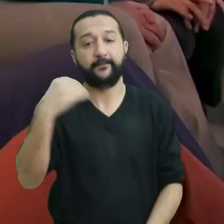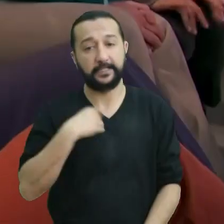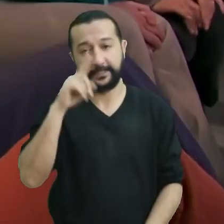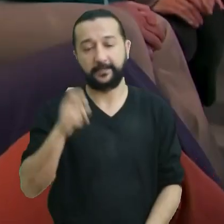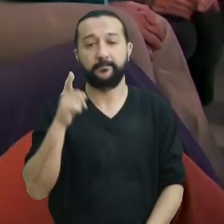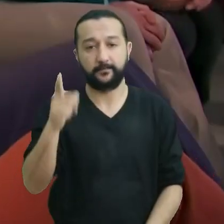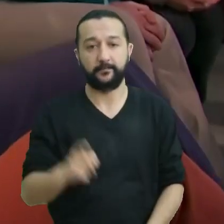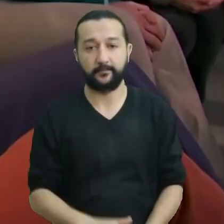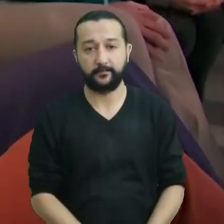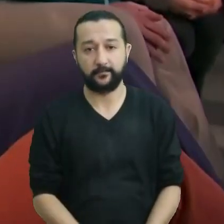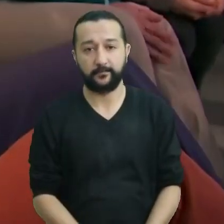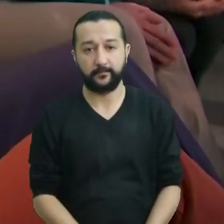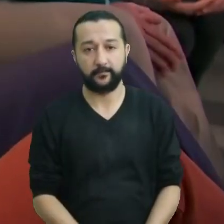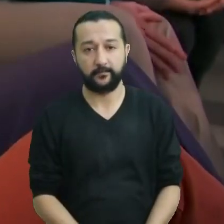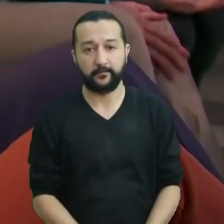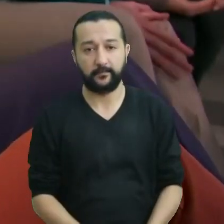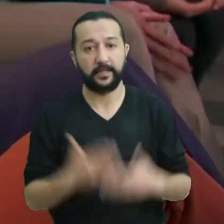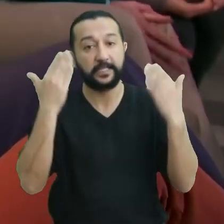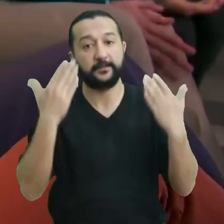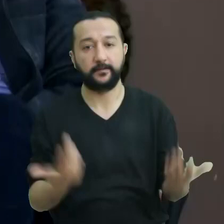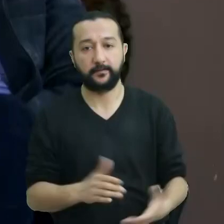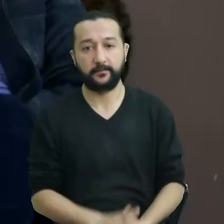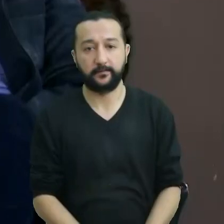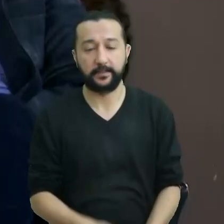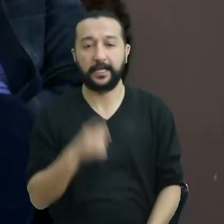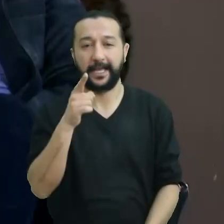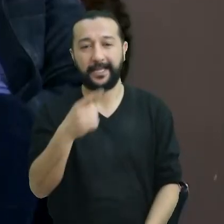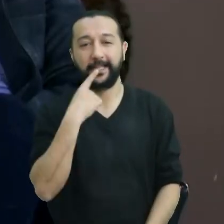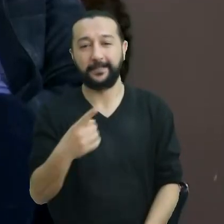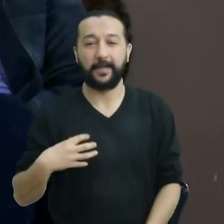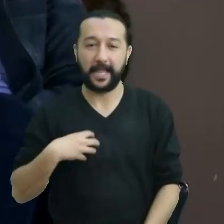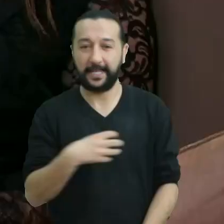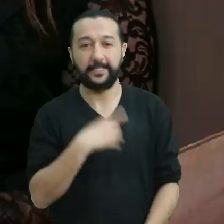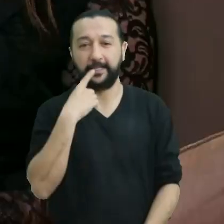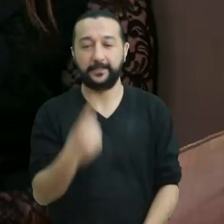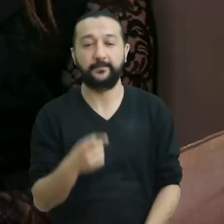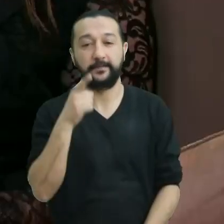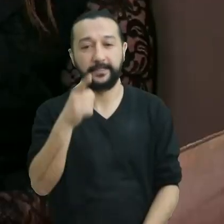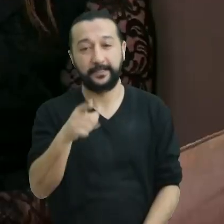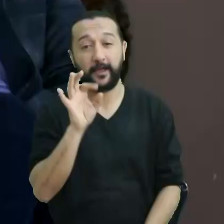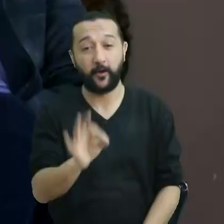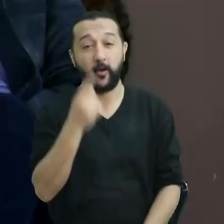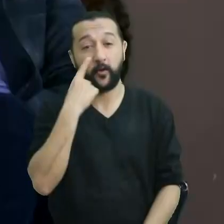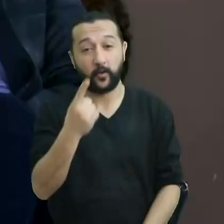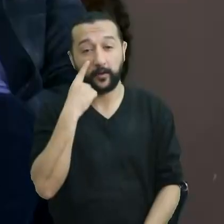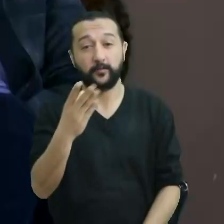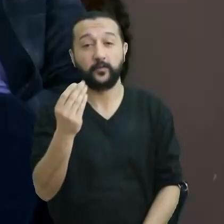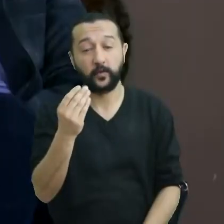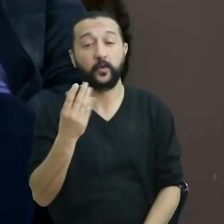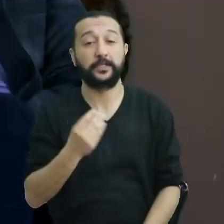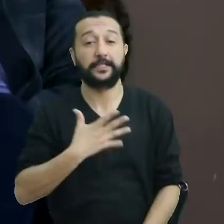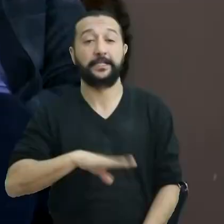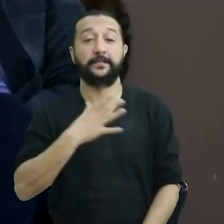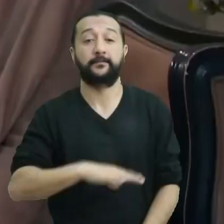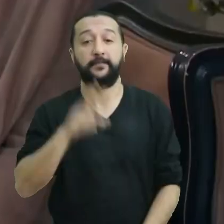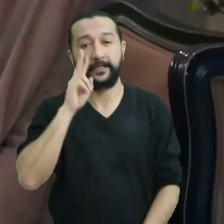getireceklermiş. Kafasını yana çevirdi. İnşallah. Ay anneşkocuğum ya. Sizi öyle görmeyi o kadar